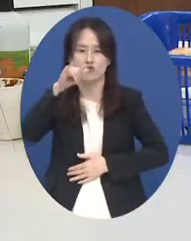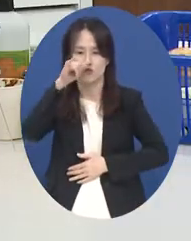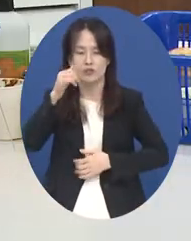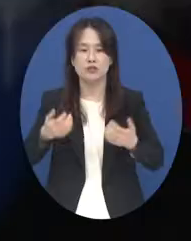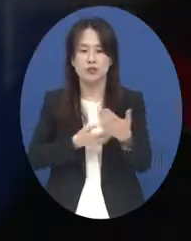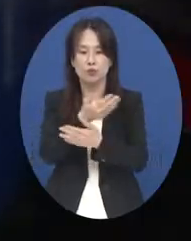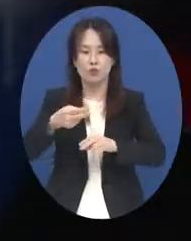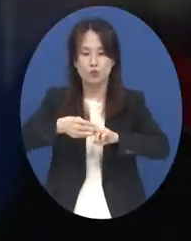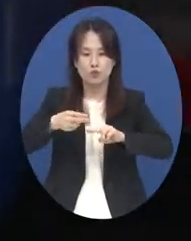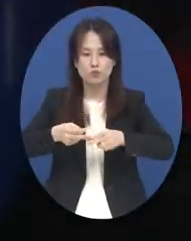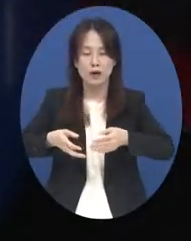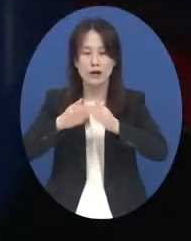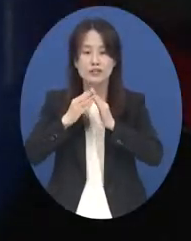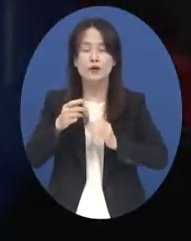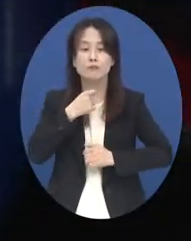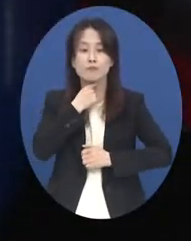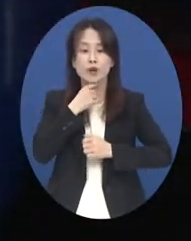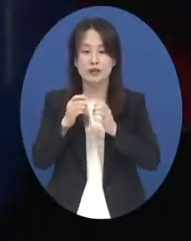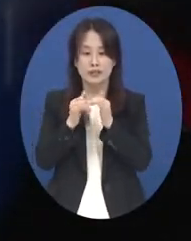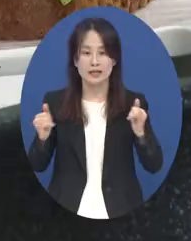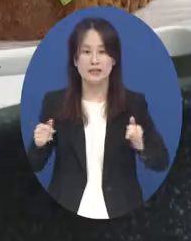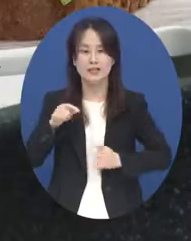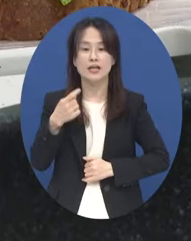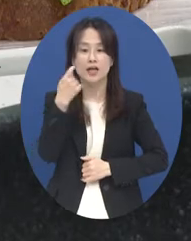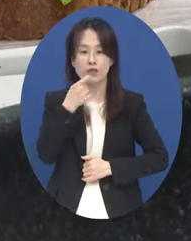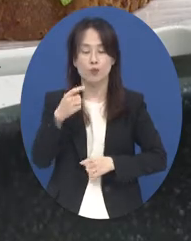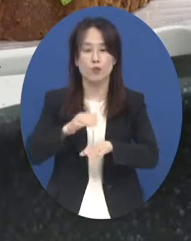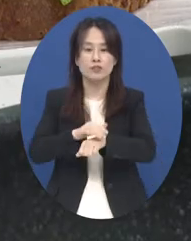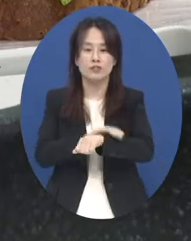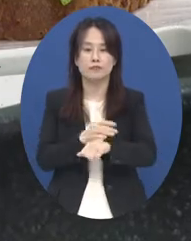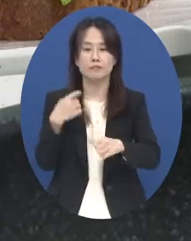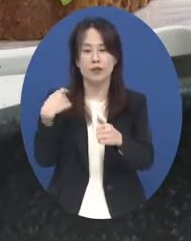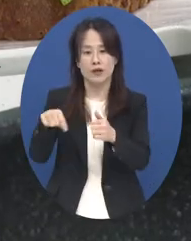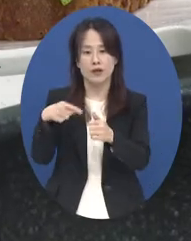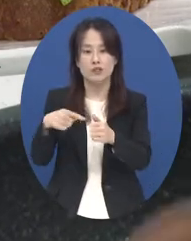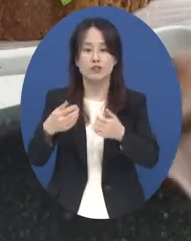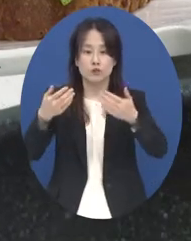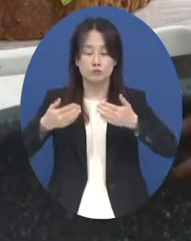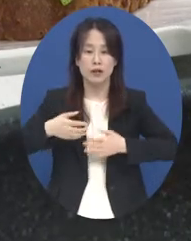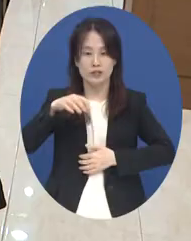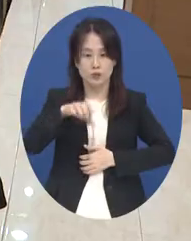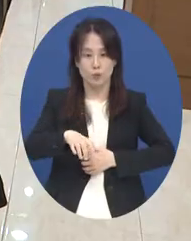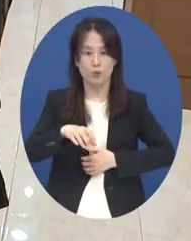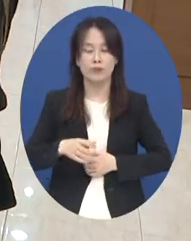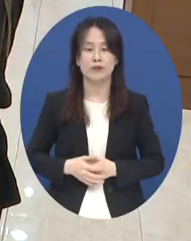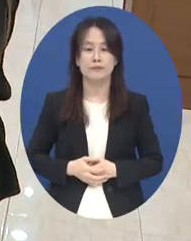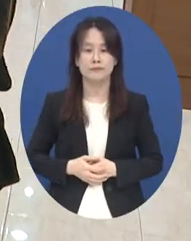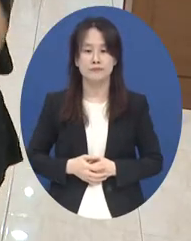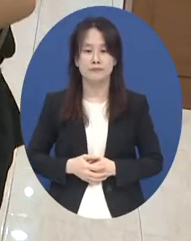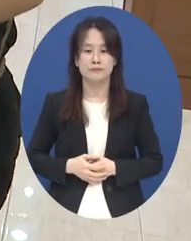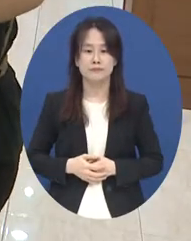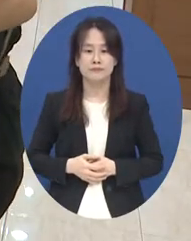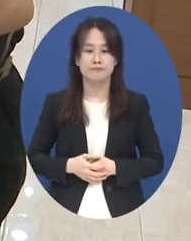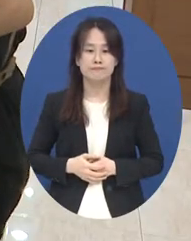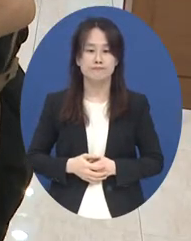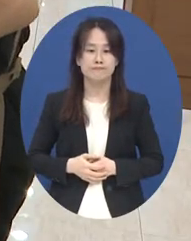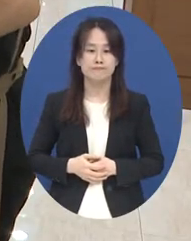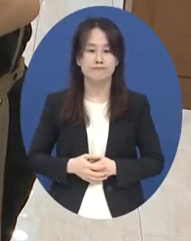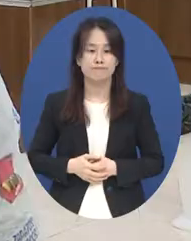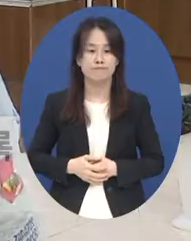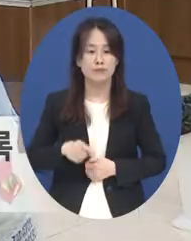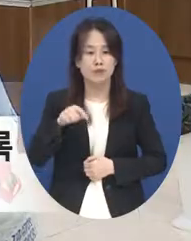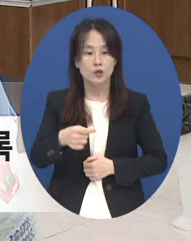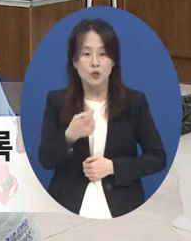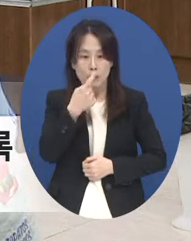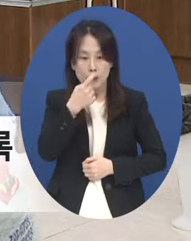공유 주방 창업을 꿈꾸는 예비 창업자들이 이론과 실습 교육을 받는 뒤창식 아카데미 현장입니다. 이제